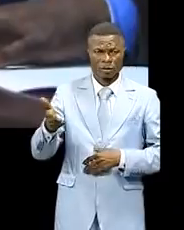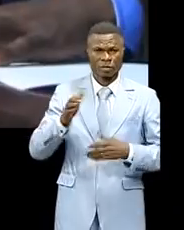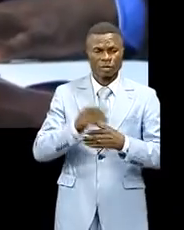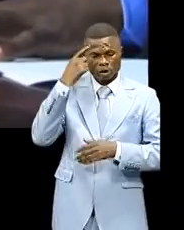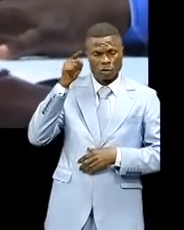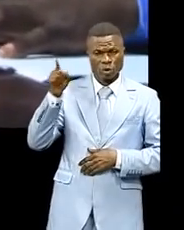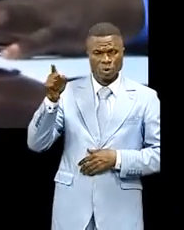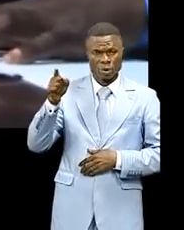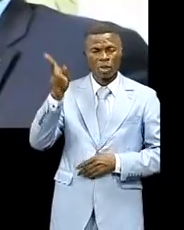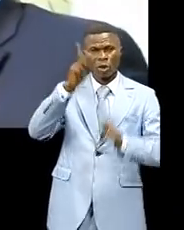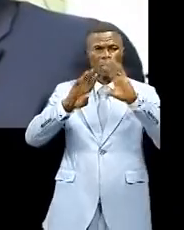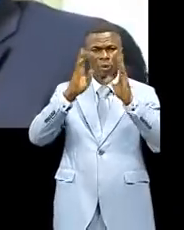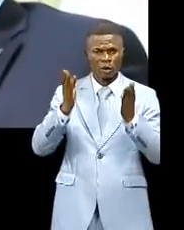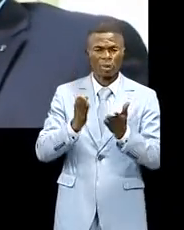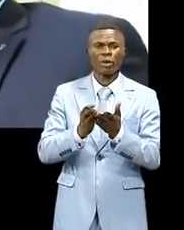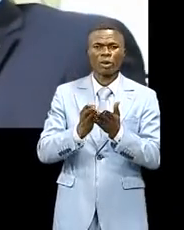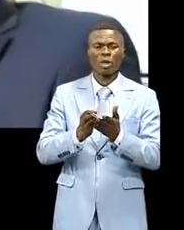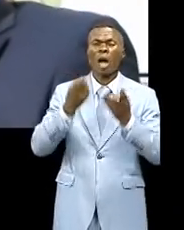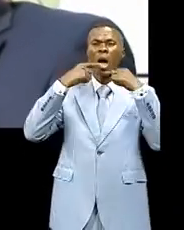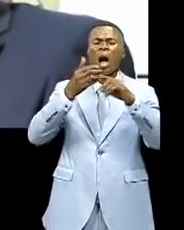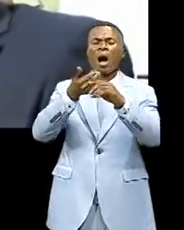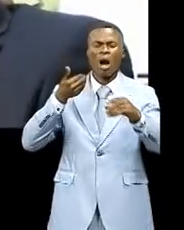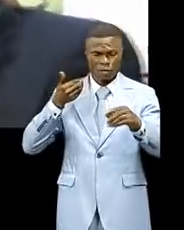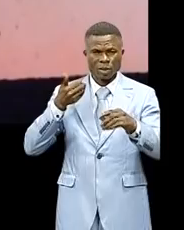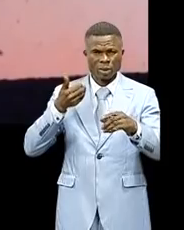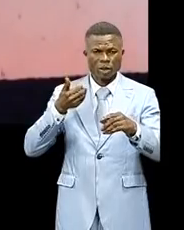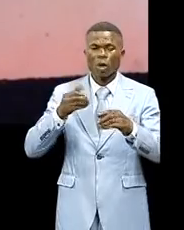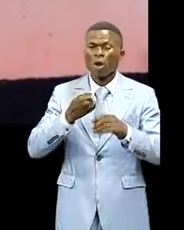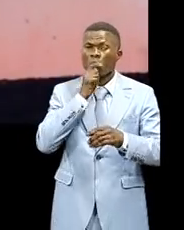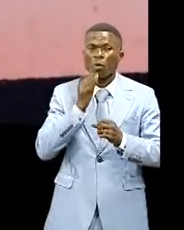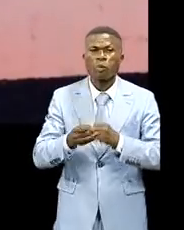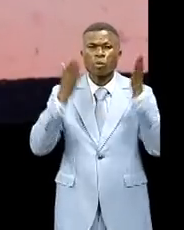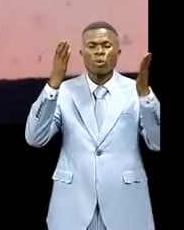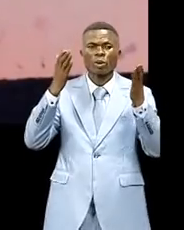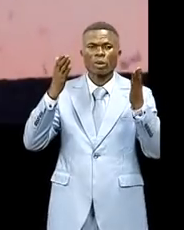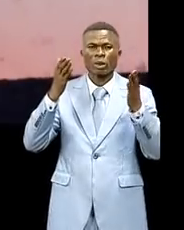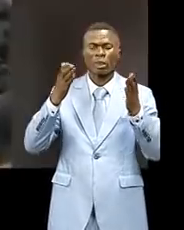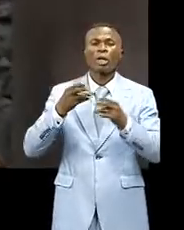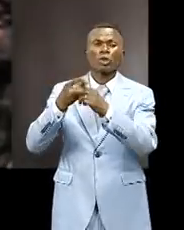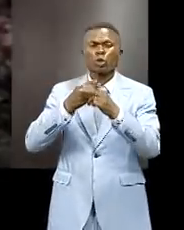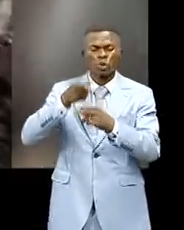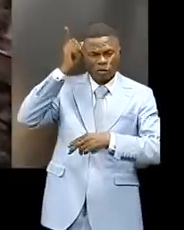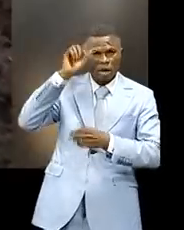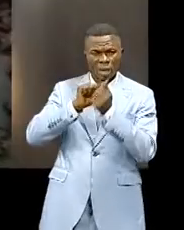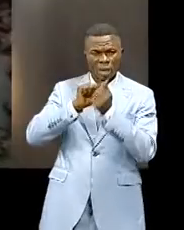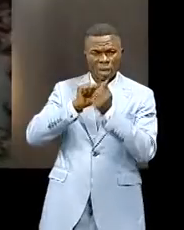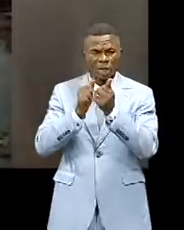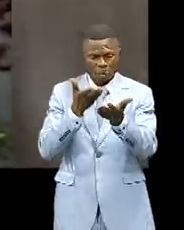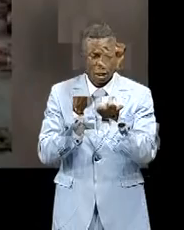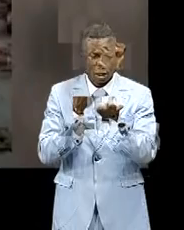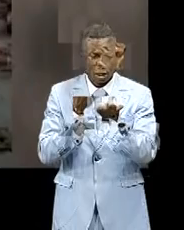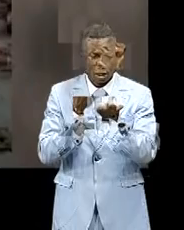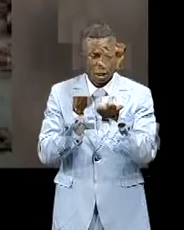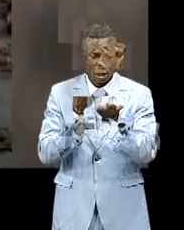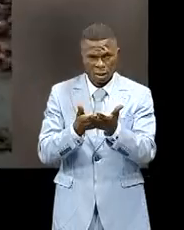oui la population se terrait à avertissez l'observatoire volcanique de goma avait surveillé de près la situation du volcan